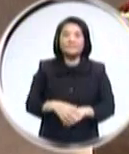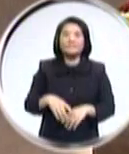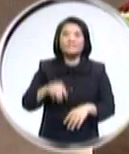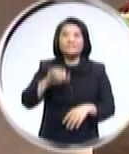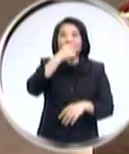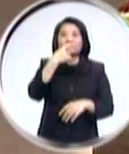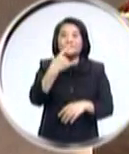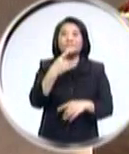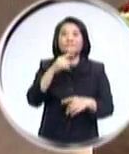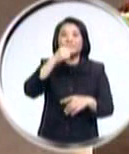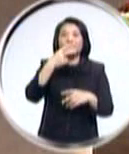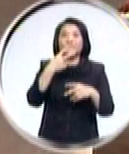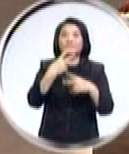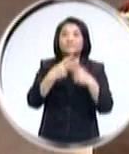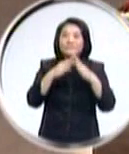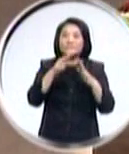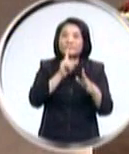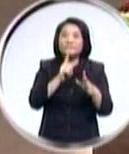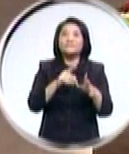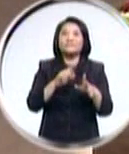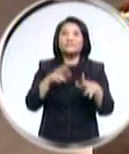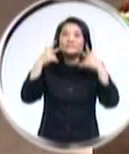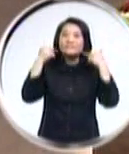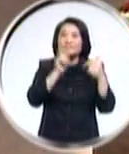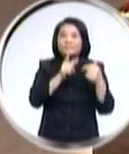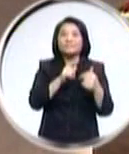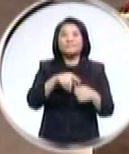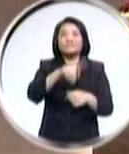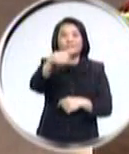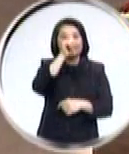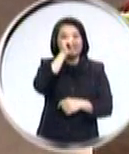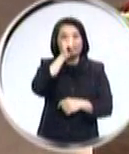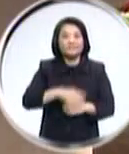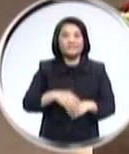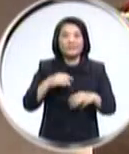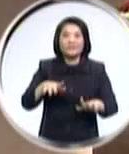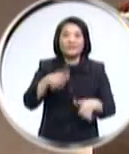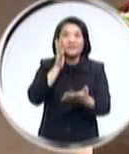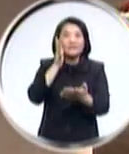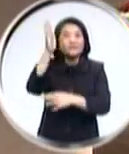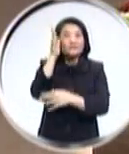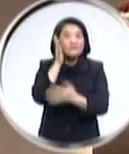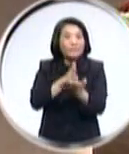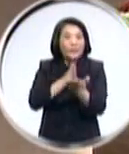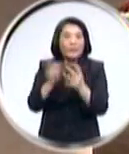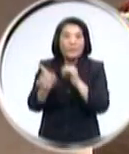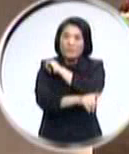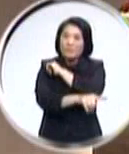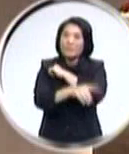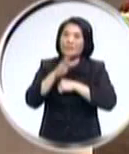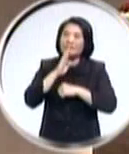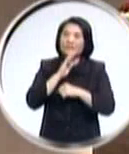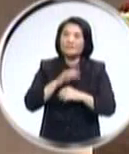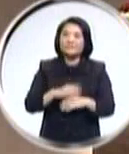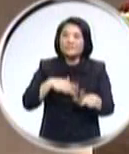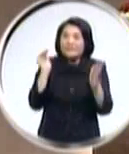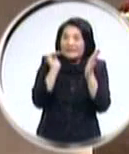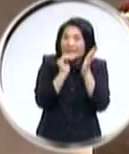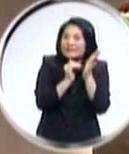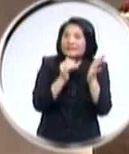好，大家好，加巴加巴。今天是最后一场的政见发表会，在最后的时